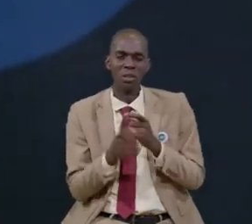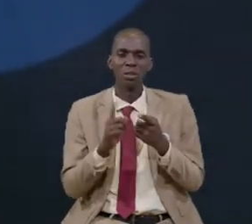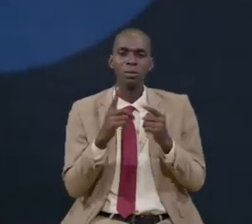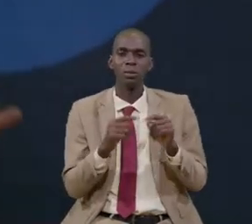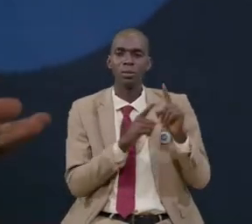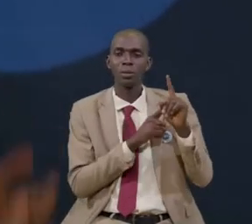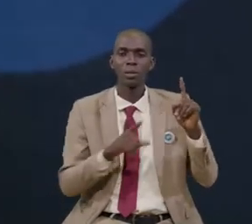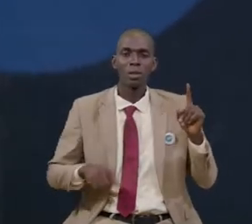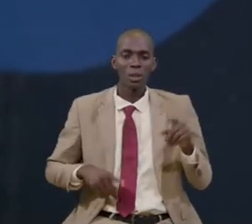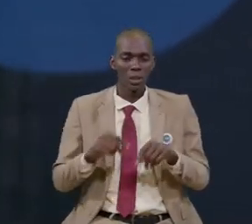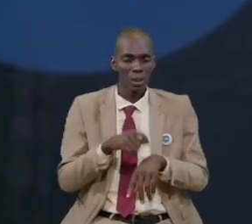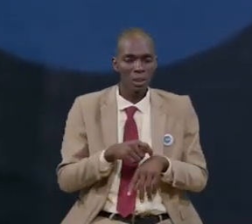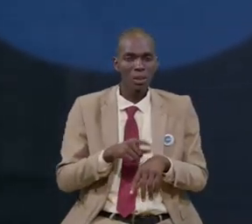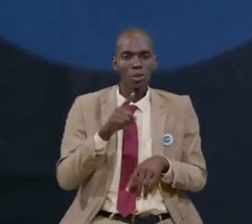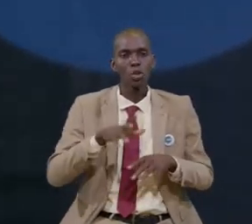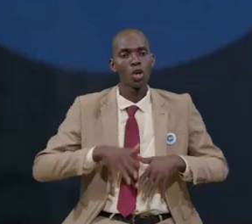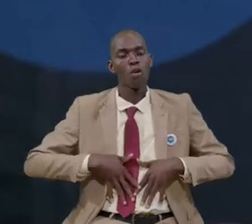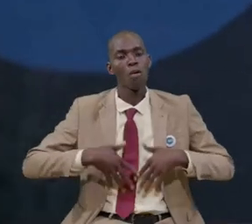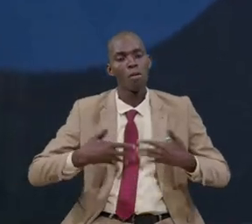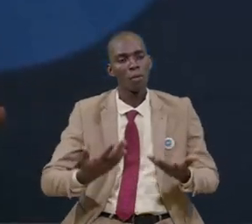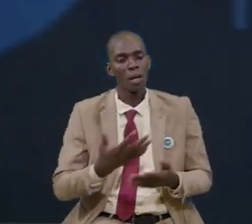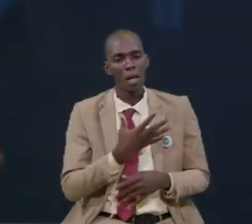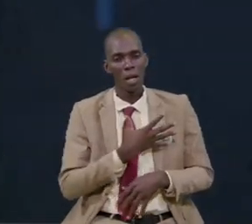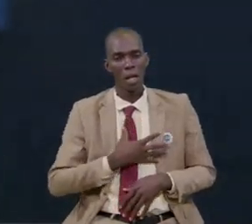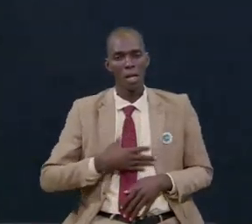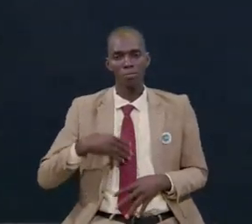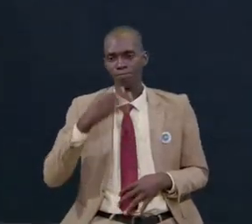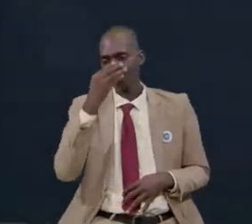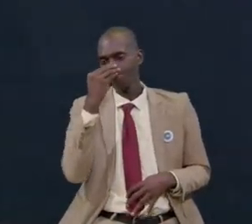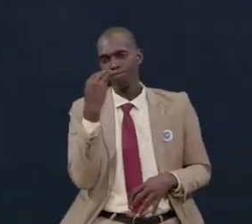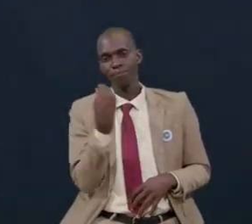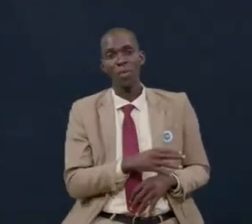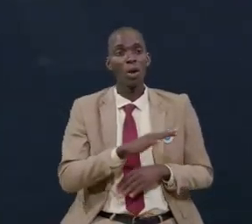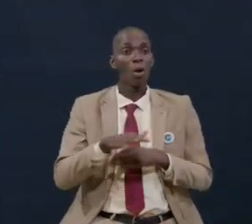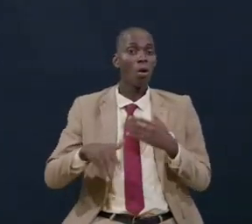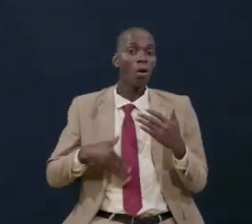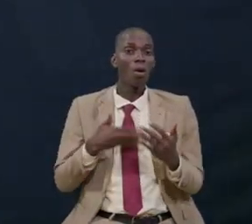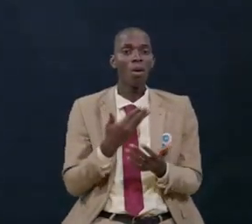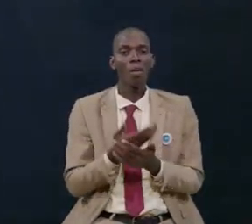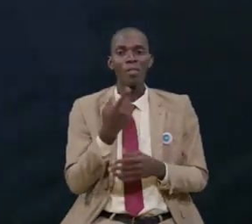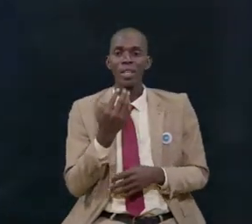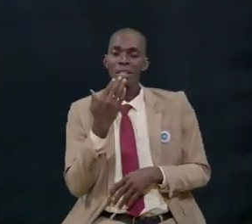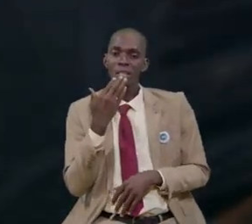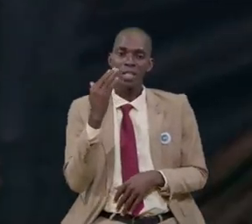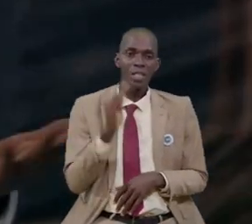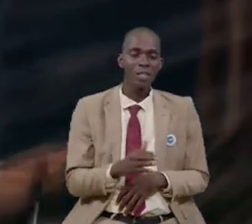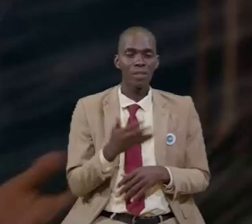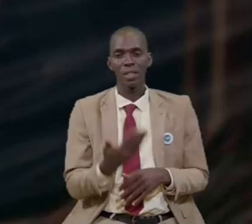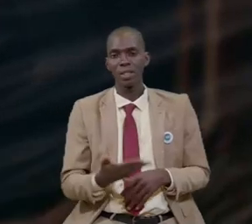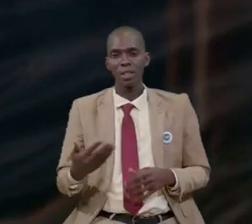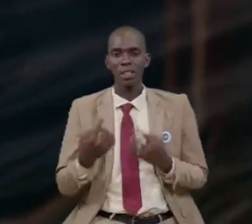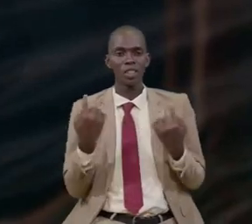Seigneur. C'est l'heure de confesser et d'abandonner toutes les choses mauvaises, les